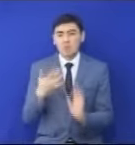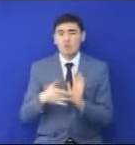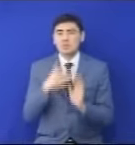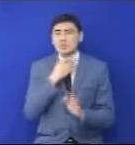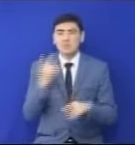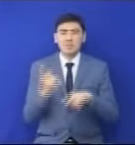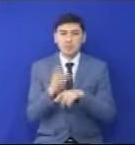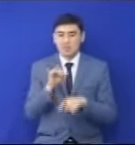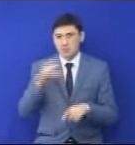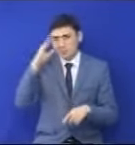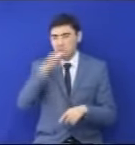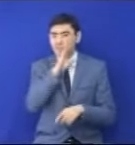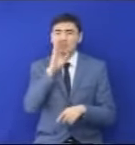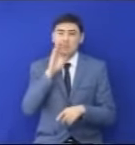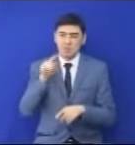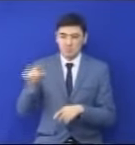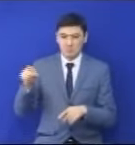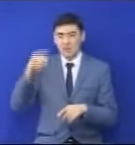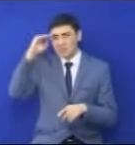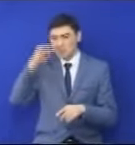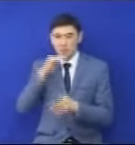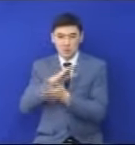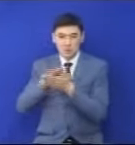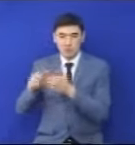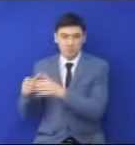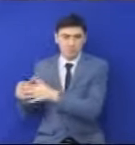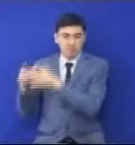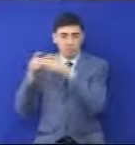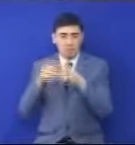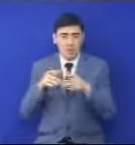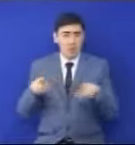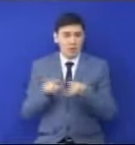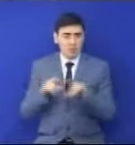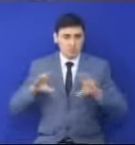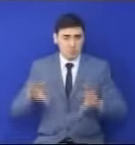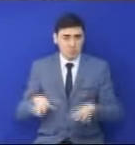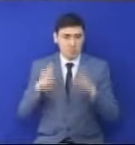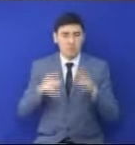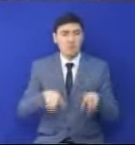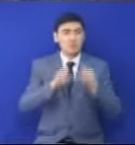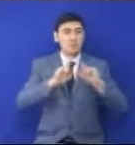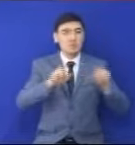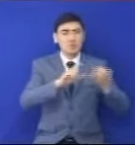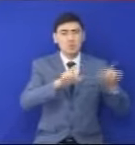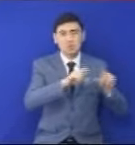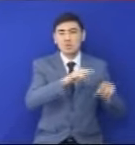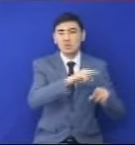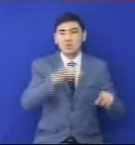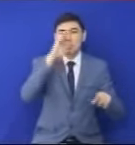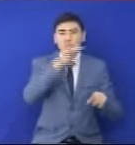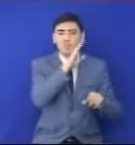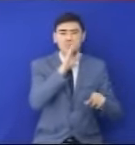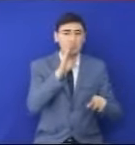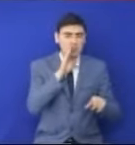Шараны білім бөлімі ұйымдастырды. Бұған дейін бірқатар жұмыстар атқарылған болатын. 2016 жылы барлық мектептерде әкелер мен аналар